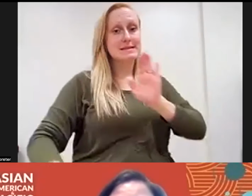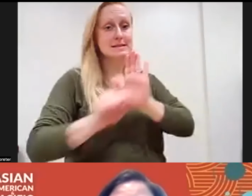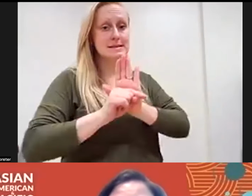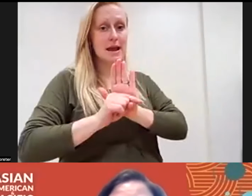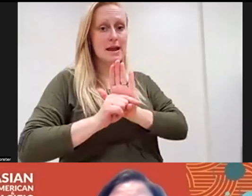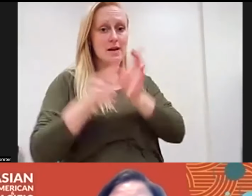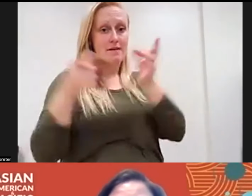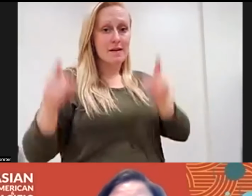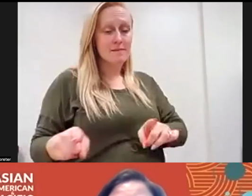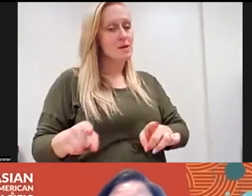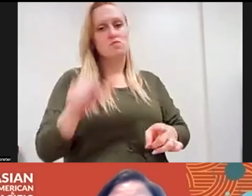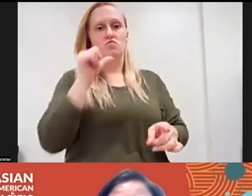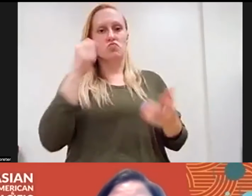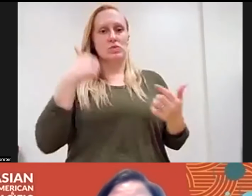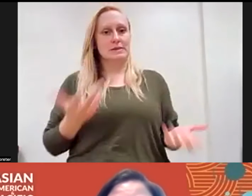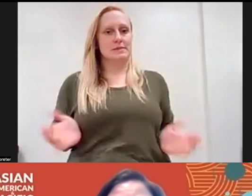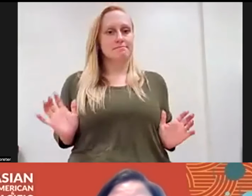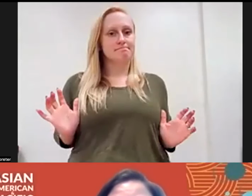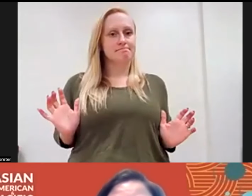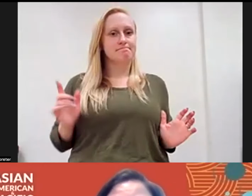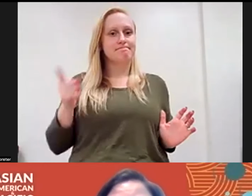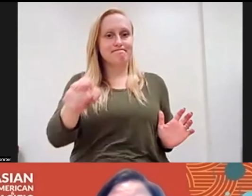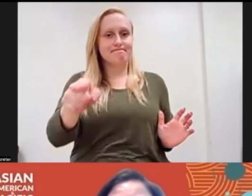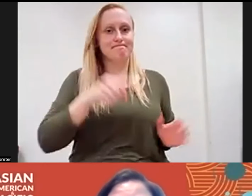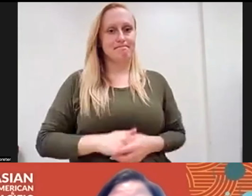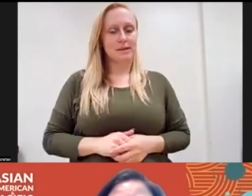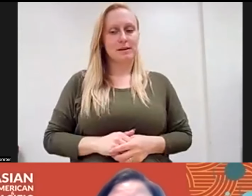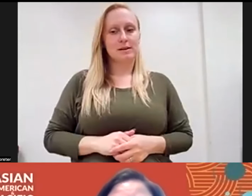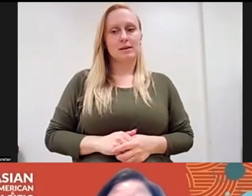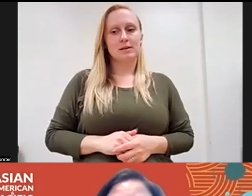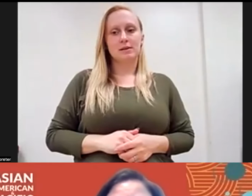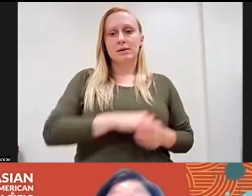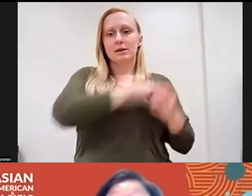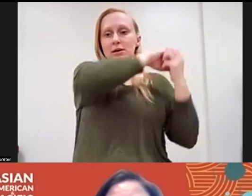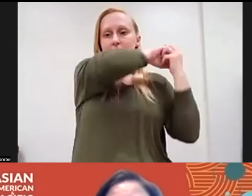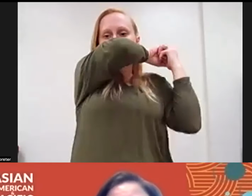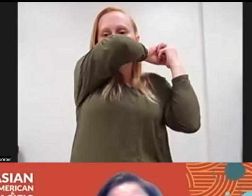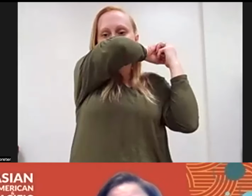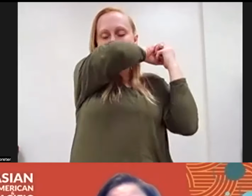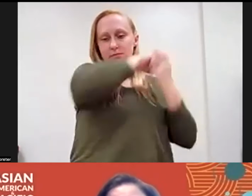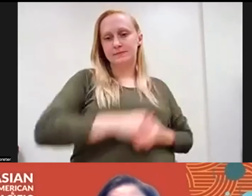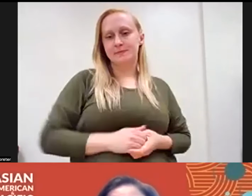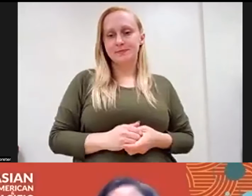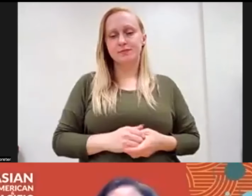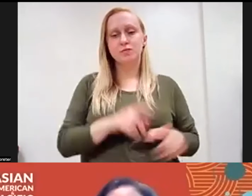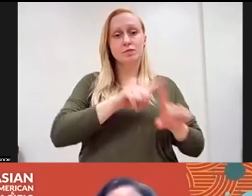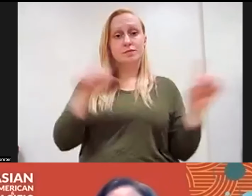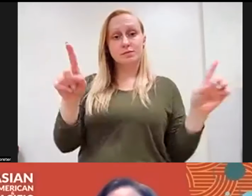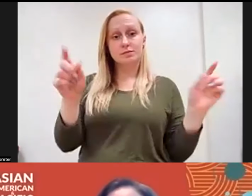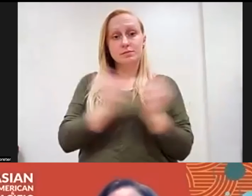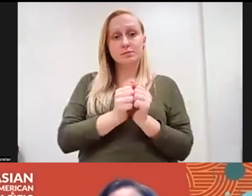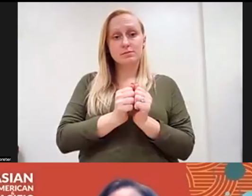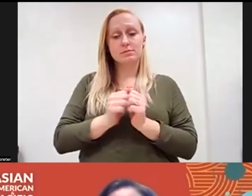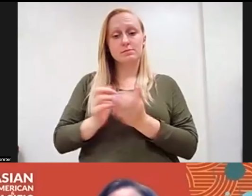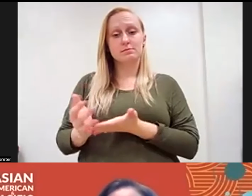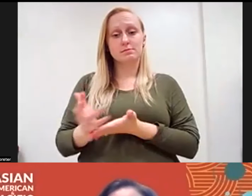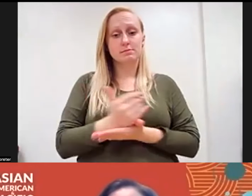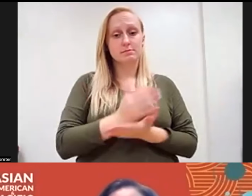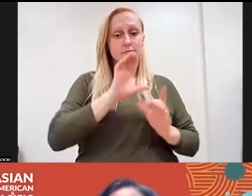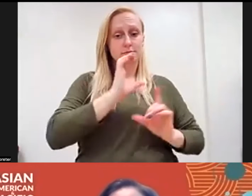is, it wasn't me. It must be يقولون النساء في أوريغون لحد ما من خلال أفعالهم الاجتماعية كما تعلم حتى مع